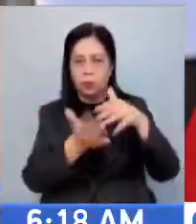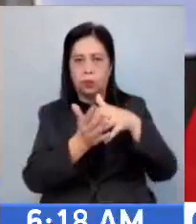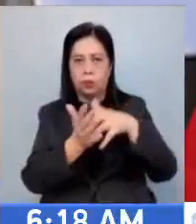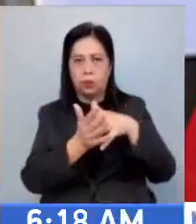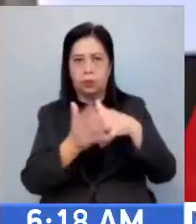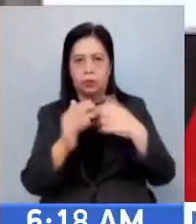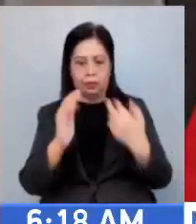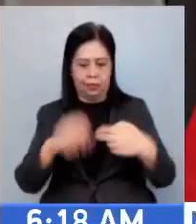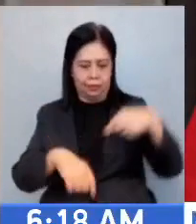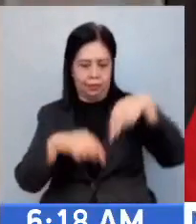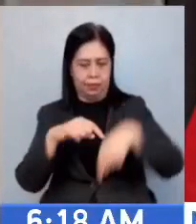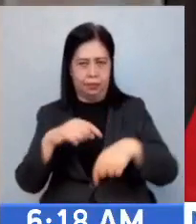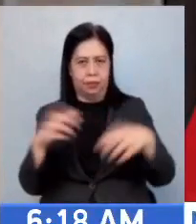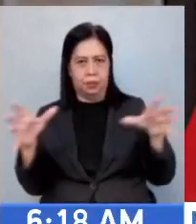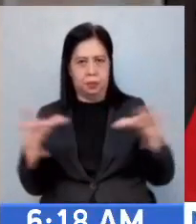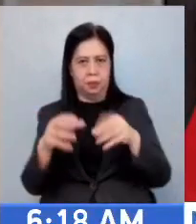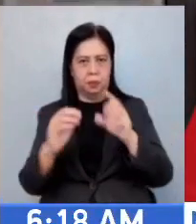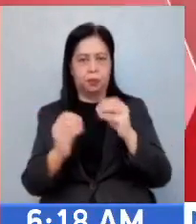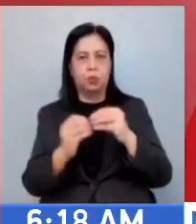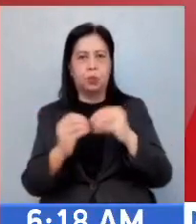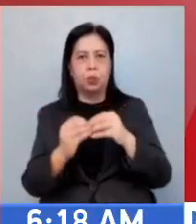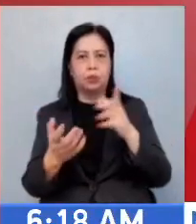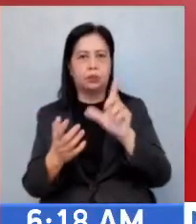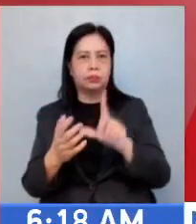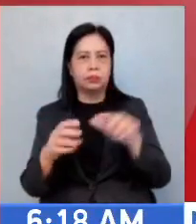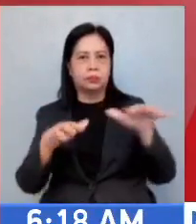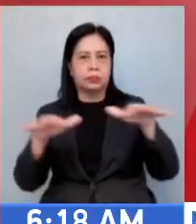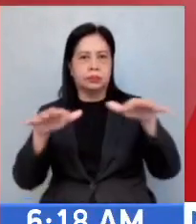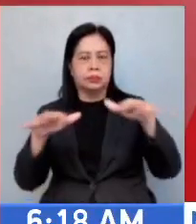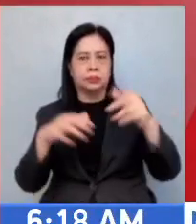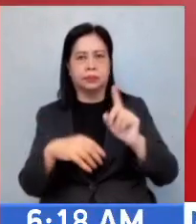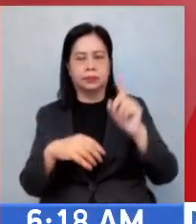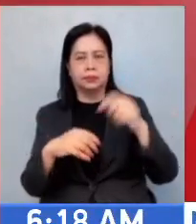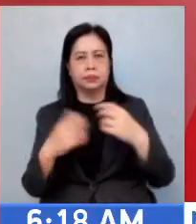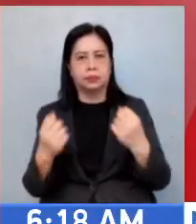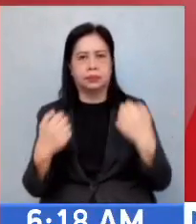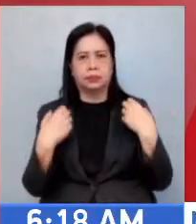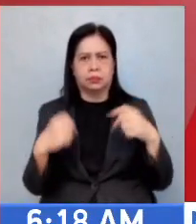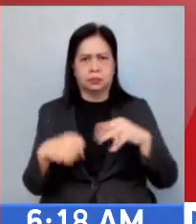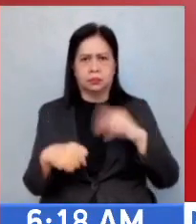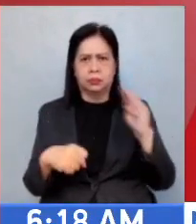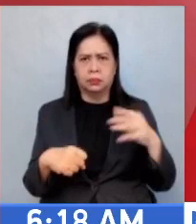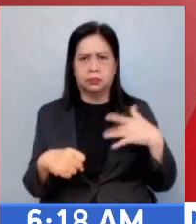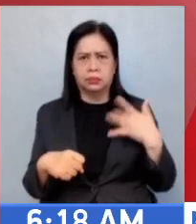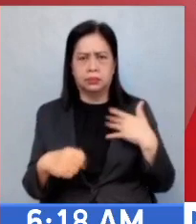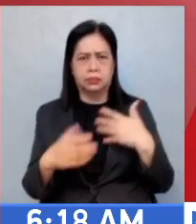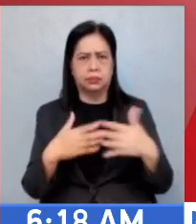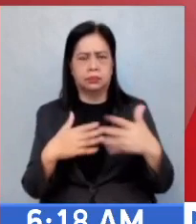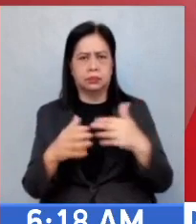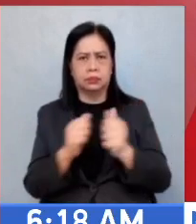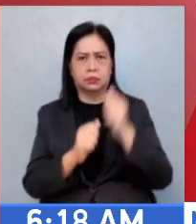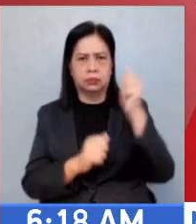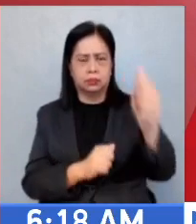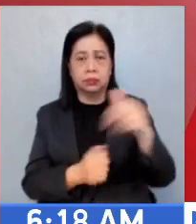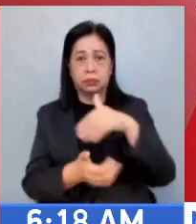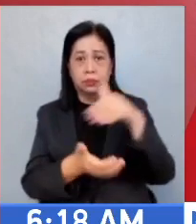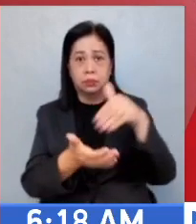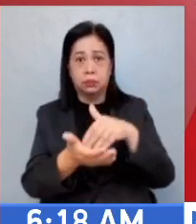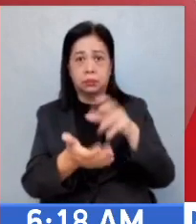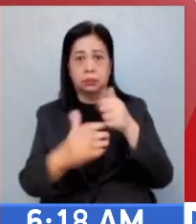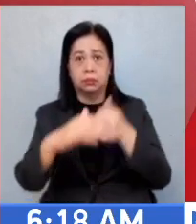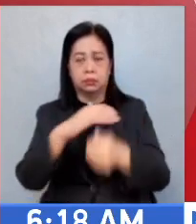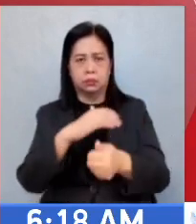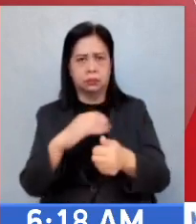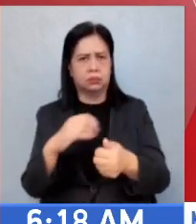Mm-hmm. Malakas din po ang naramdamang pagyanig dito sa Metro Manila kahit malayo sa epicenter. Sabi nga, wag naman sana,